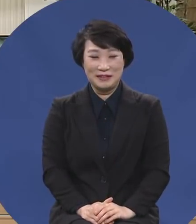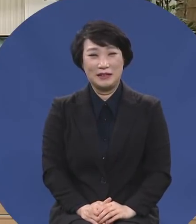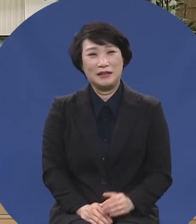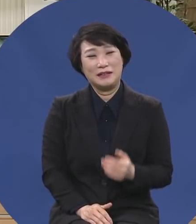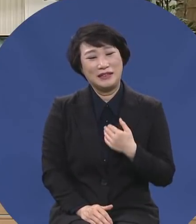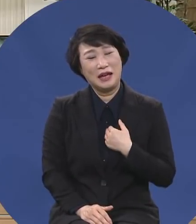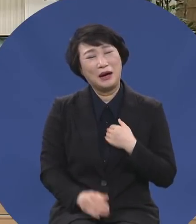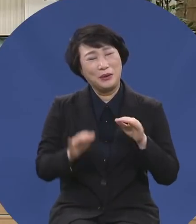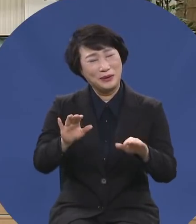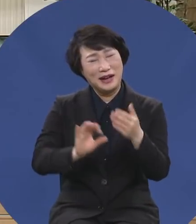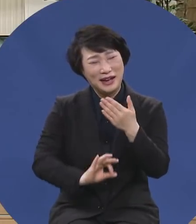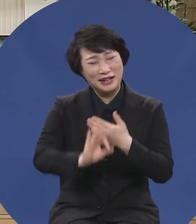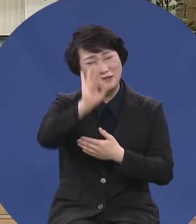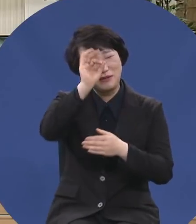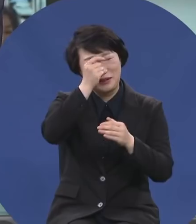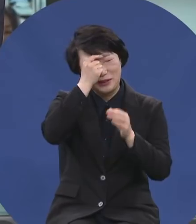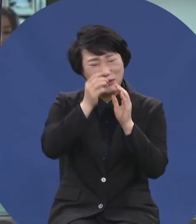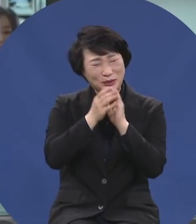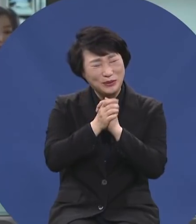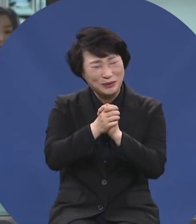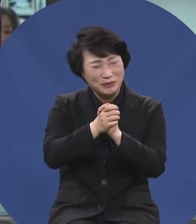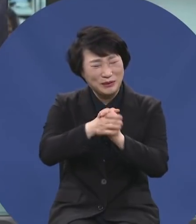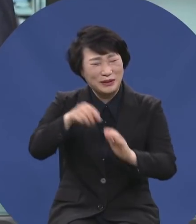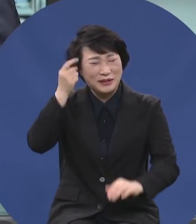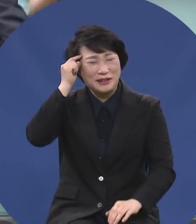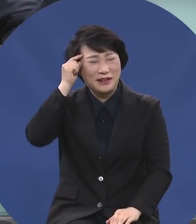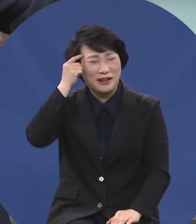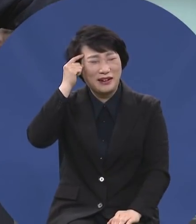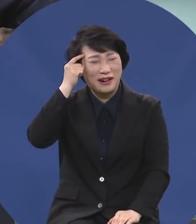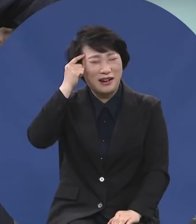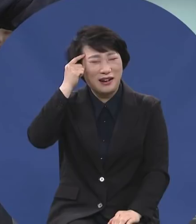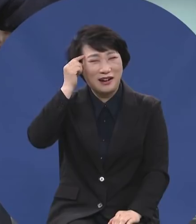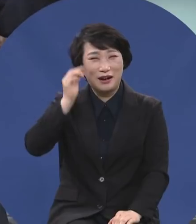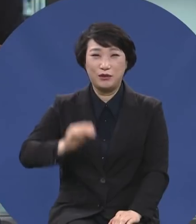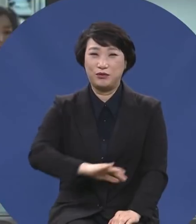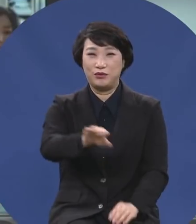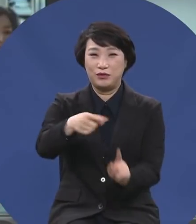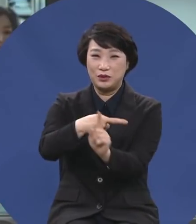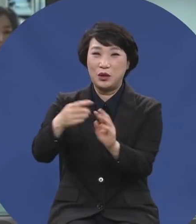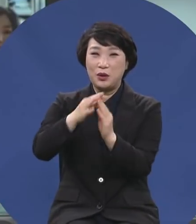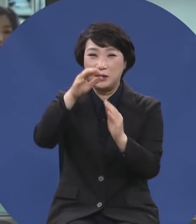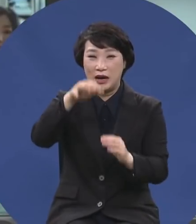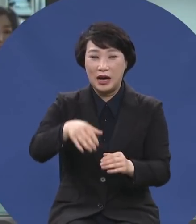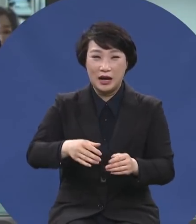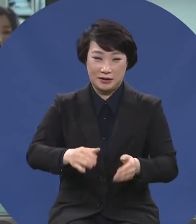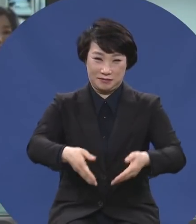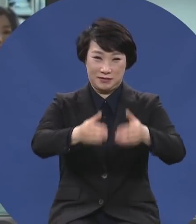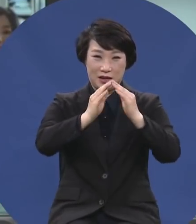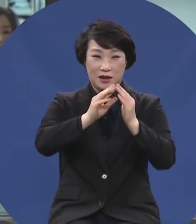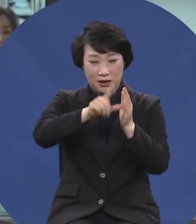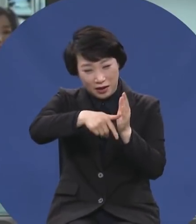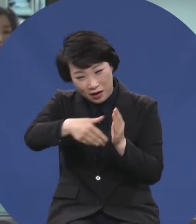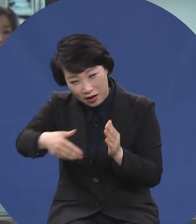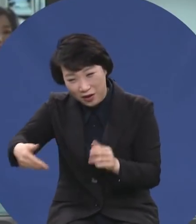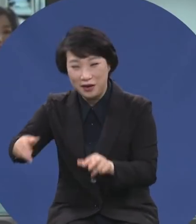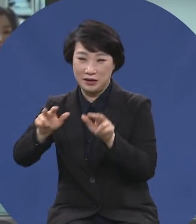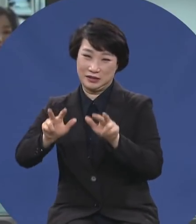제가 오늘도 아침에 기도하며 생각했어요. 우리 교회가 개척해서 오늘까지